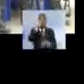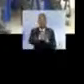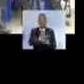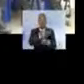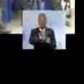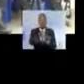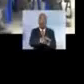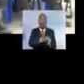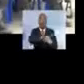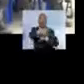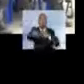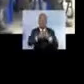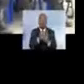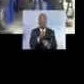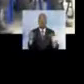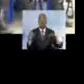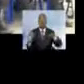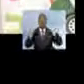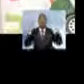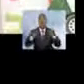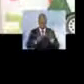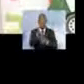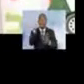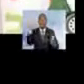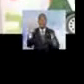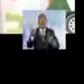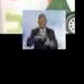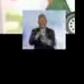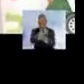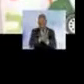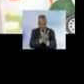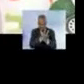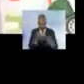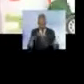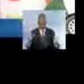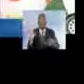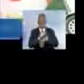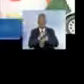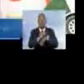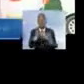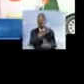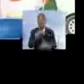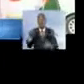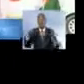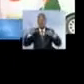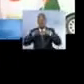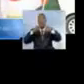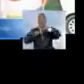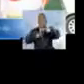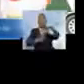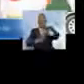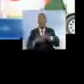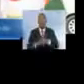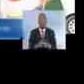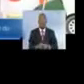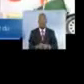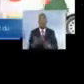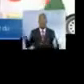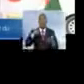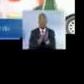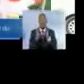ivoirien à assurer le contrôle des armes en Côte d'Ivoire. Ces équipes sécuritaires que nous recevons ce